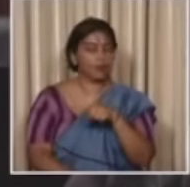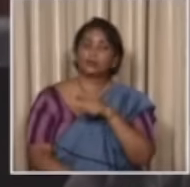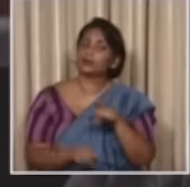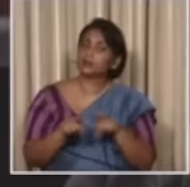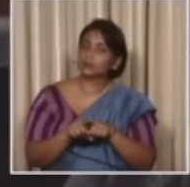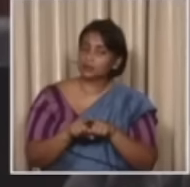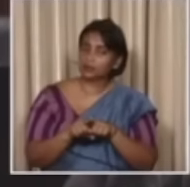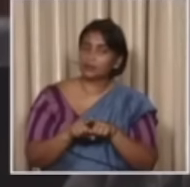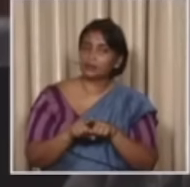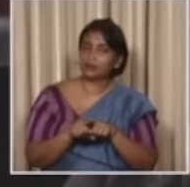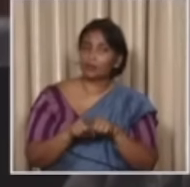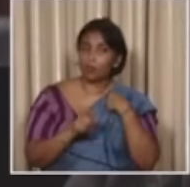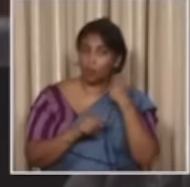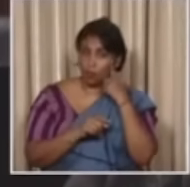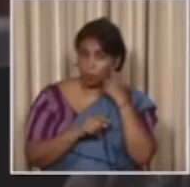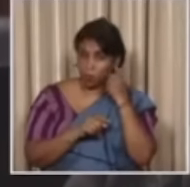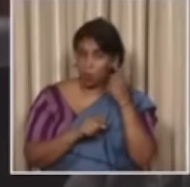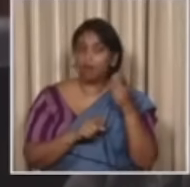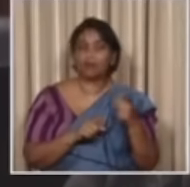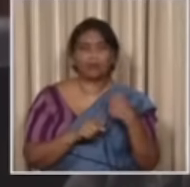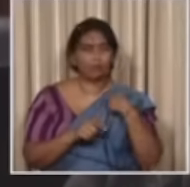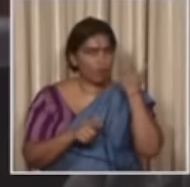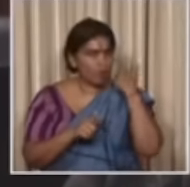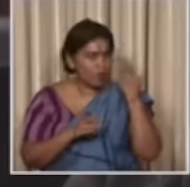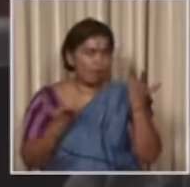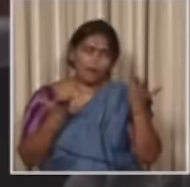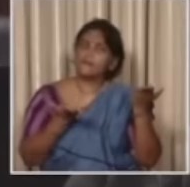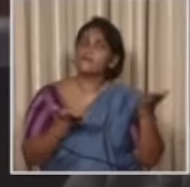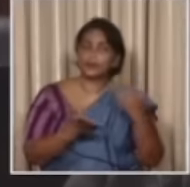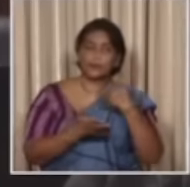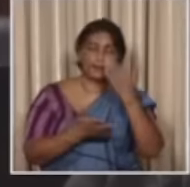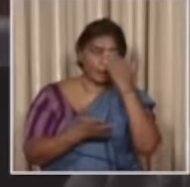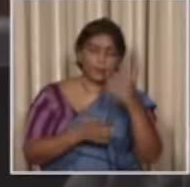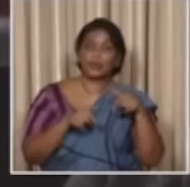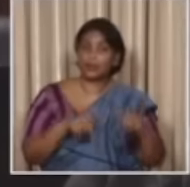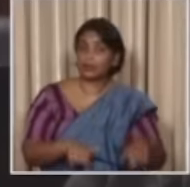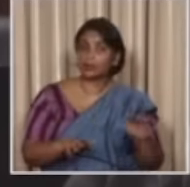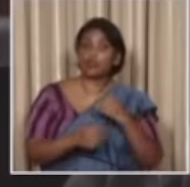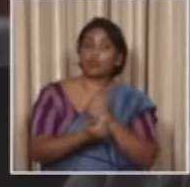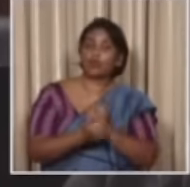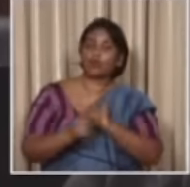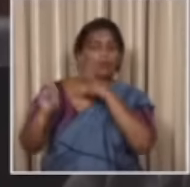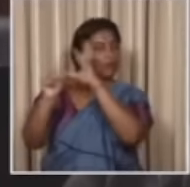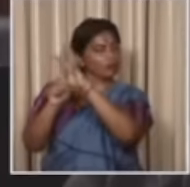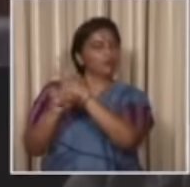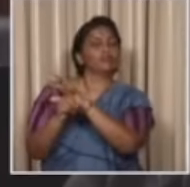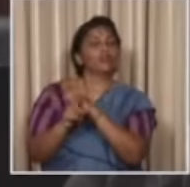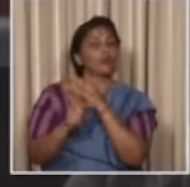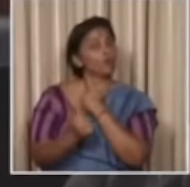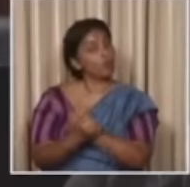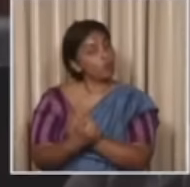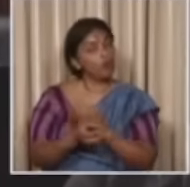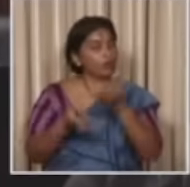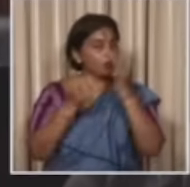නිසා දන්න කෙනෙක් ඉන්නවා නම් දන්න දෙයක් තියෙනවා නම් කරුණාකර මෙතන නෙවෙයි පොලිසියට ලබා දෙන්න. පොලිසිය